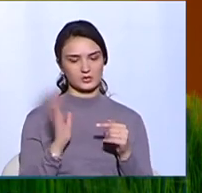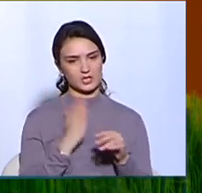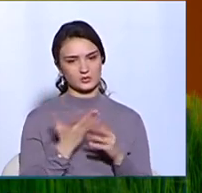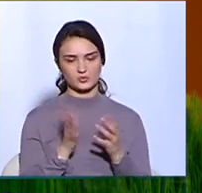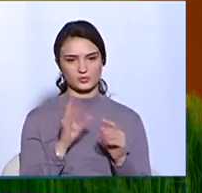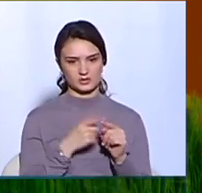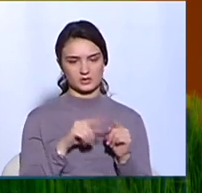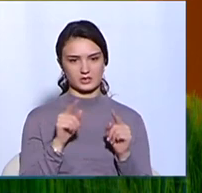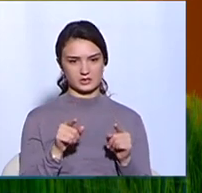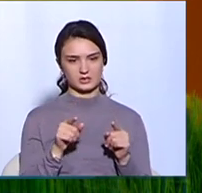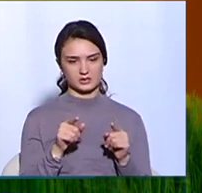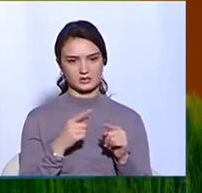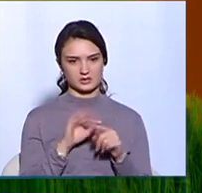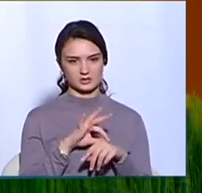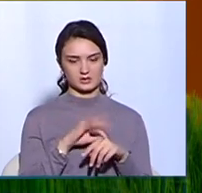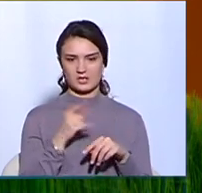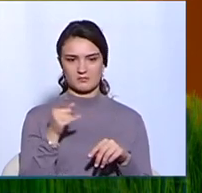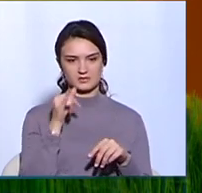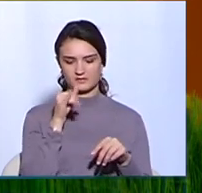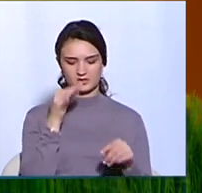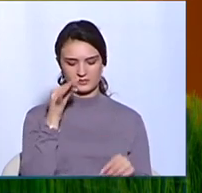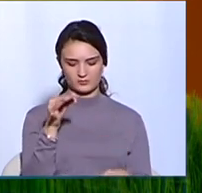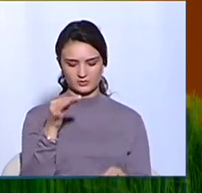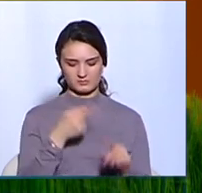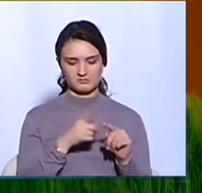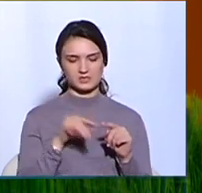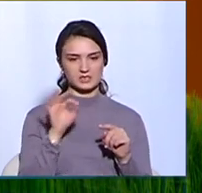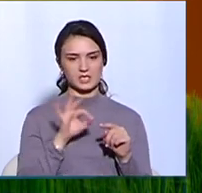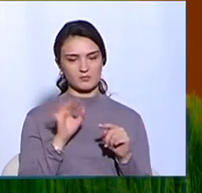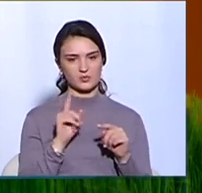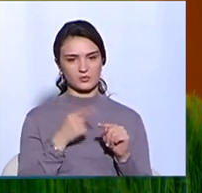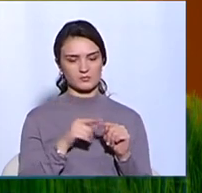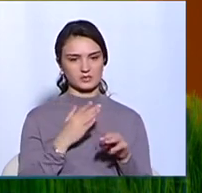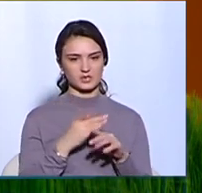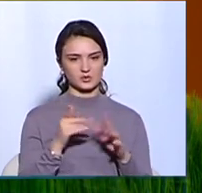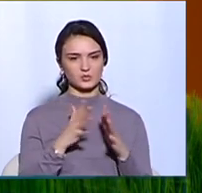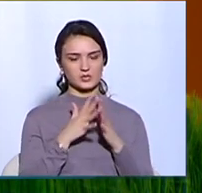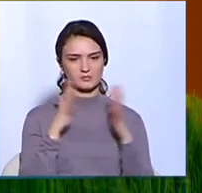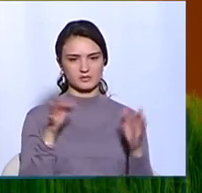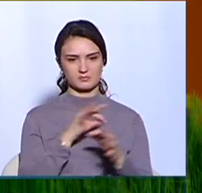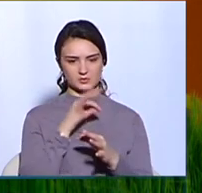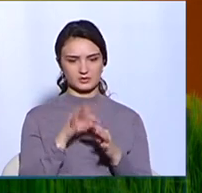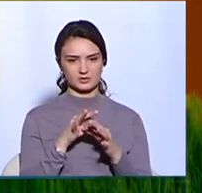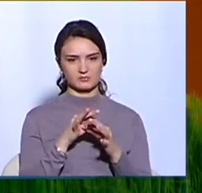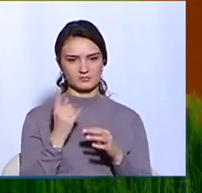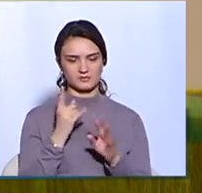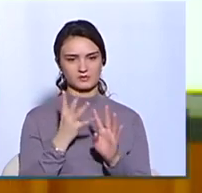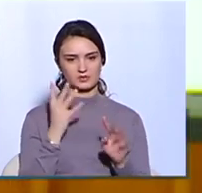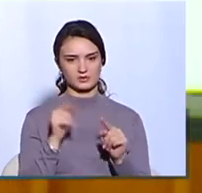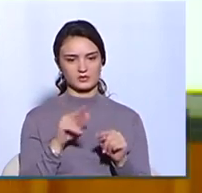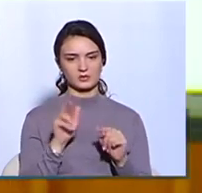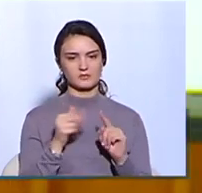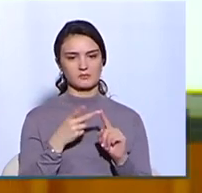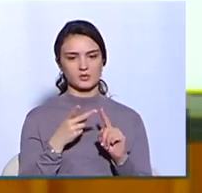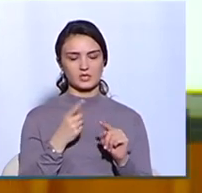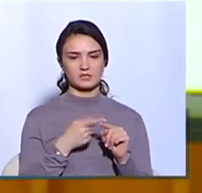თუ არა ეს ჭეშმარიტი ეპილეფსია. ამაზე ჩვენ ვერ გიპასუხებთ იმ მარტივი მიზეზის გამო, რომ ეს არის უზარმაზარი პასუხის მგებლობა უპირველეს ყოვლისა და